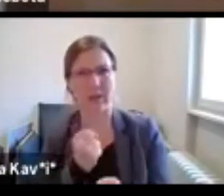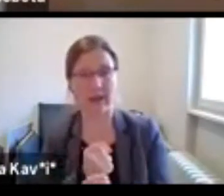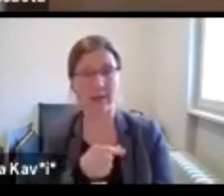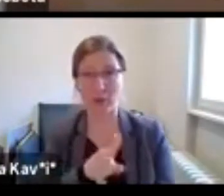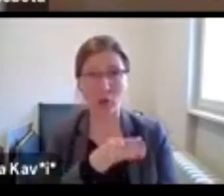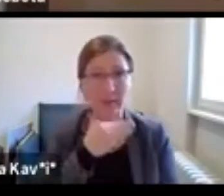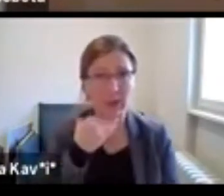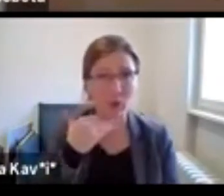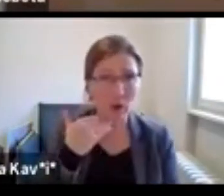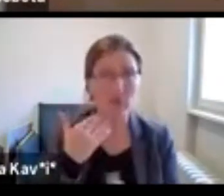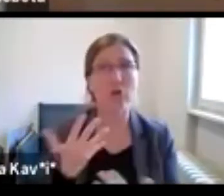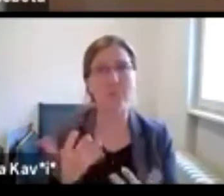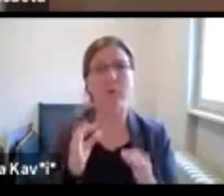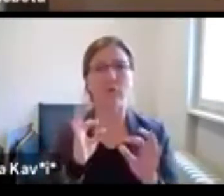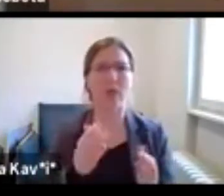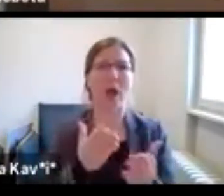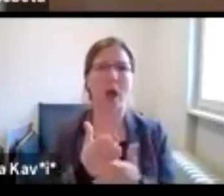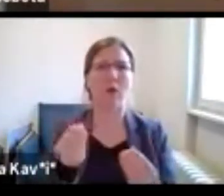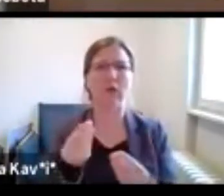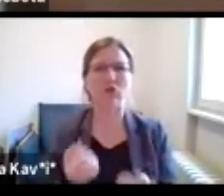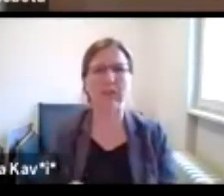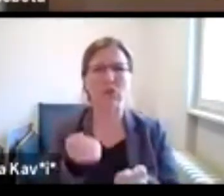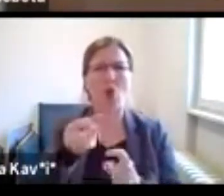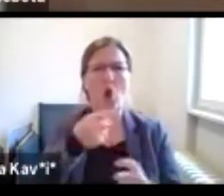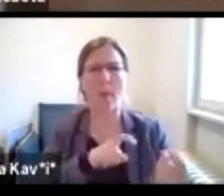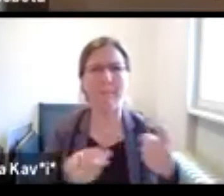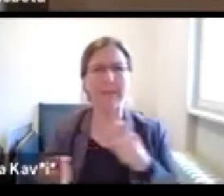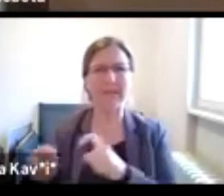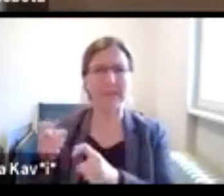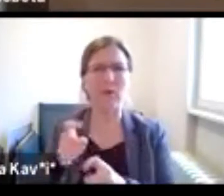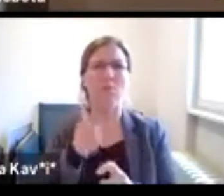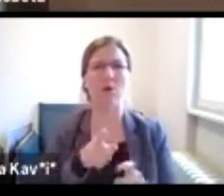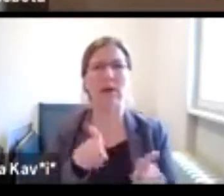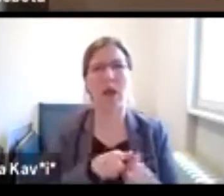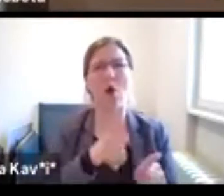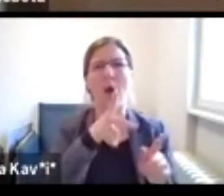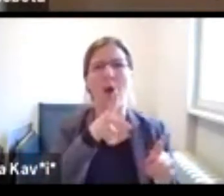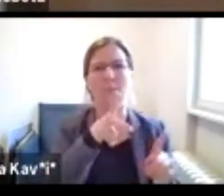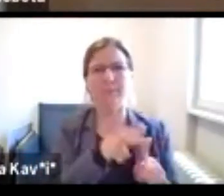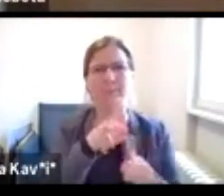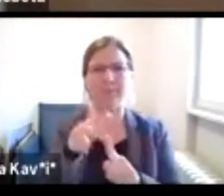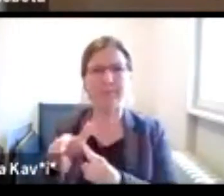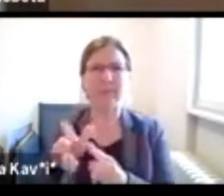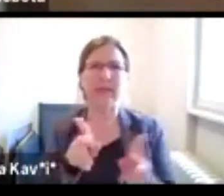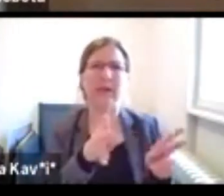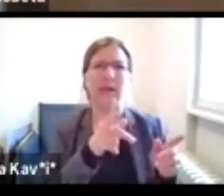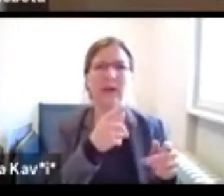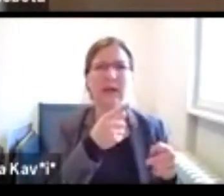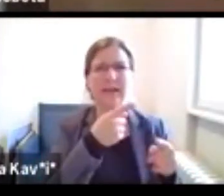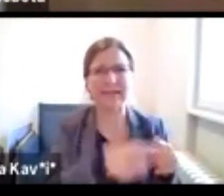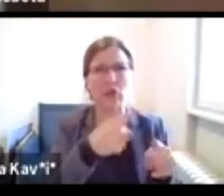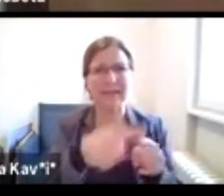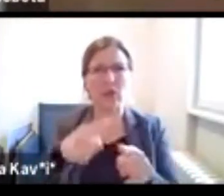kompleksnija možemo razdijeliti u više manjih koraka, od kojih onda svaki postepeno predučavamo i vježbamo, dakle, dok